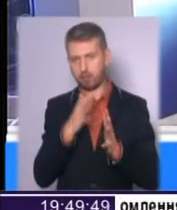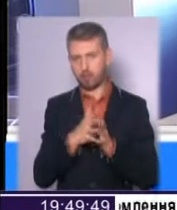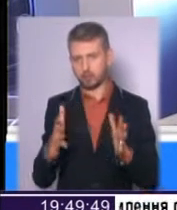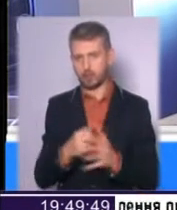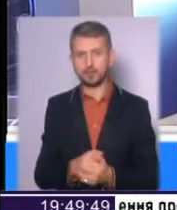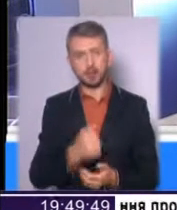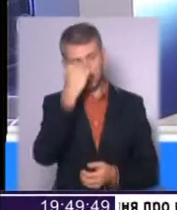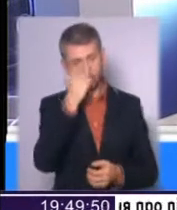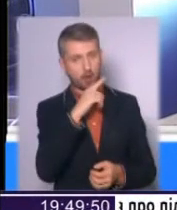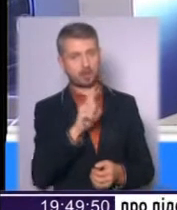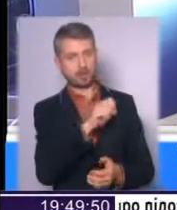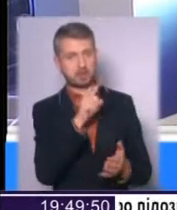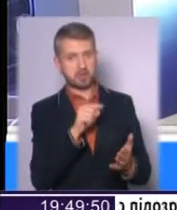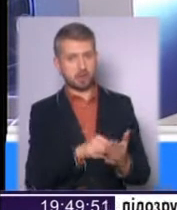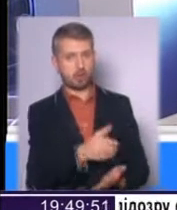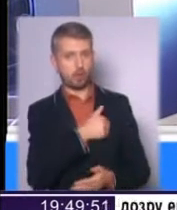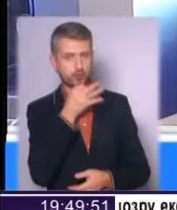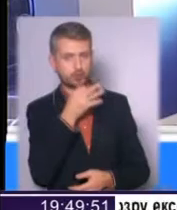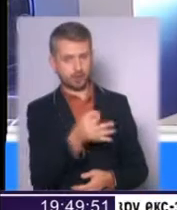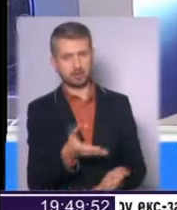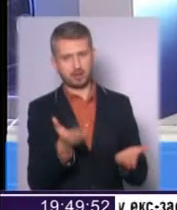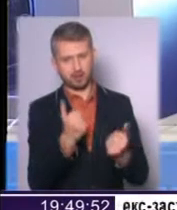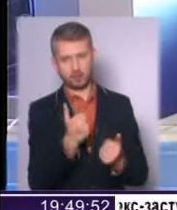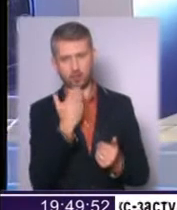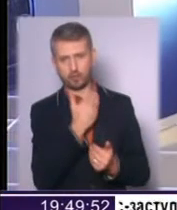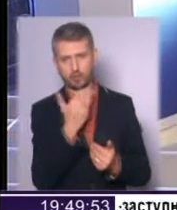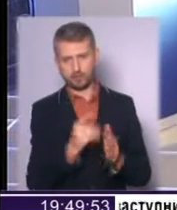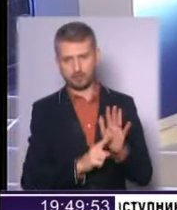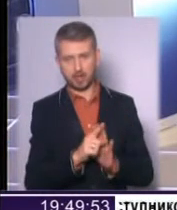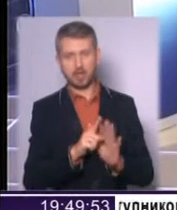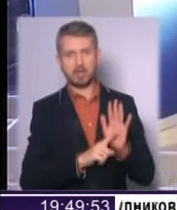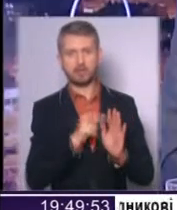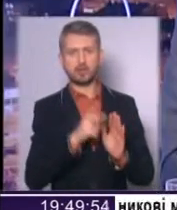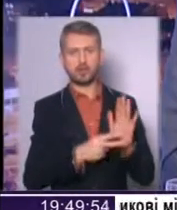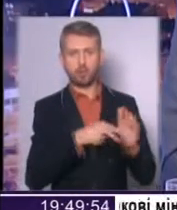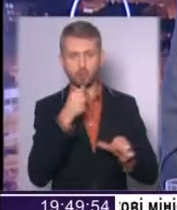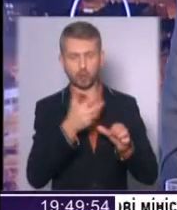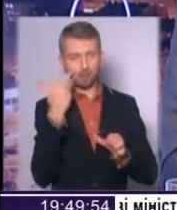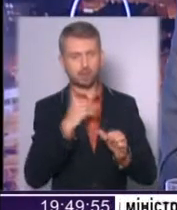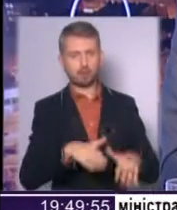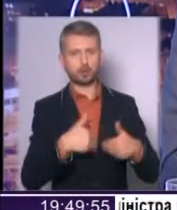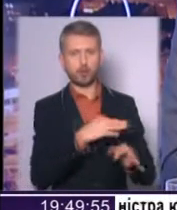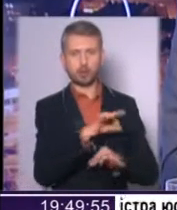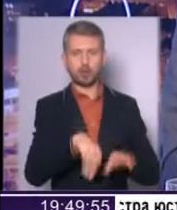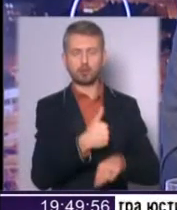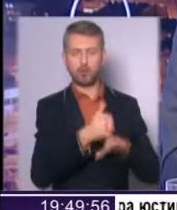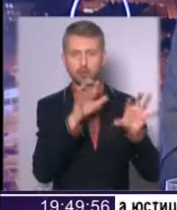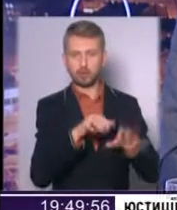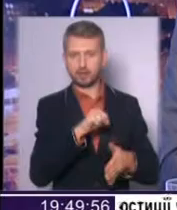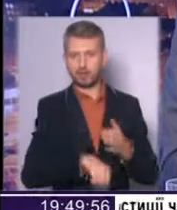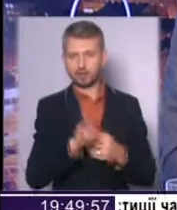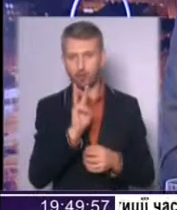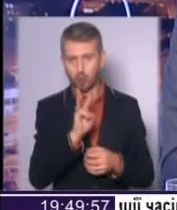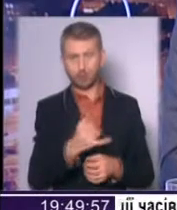сотне. Вот. И приходил в Раду и занимался именно народным хозяйством, народной экономикой, вообще экономикой